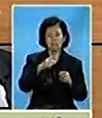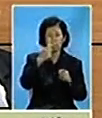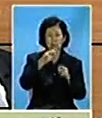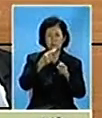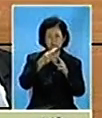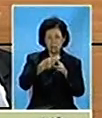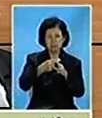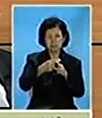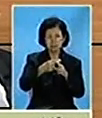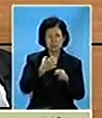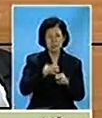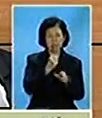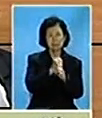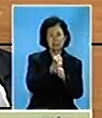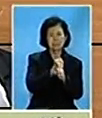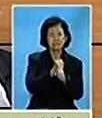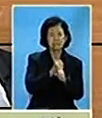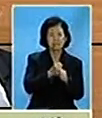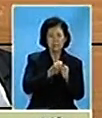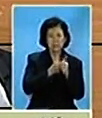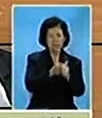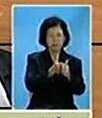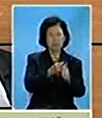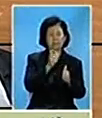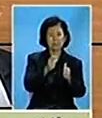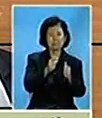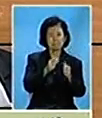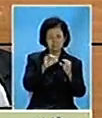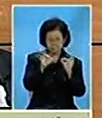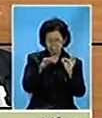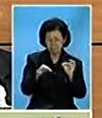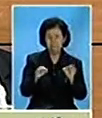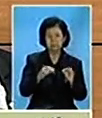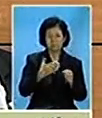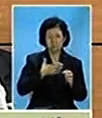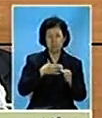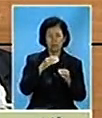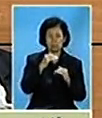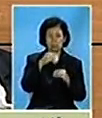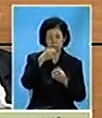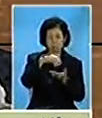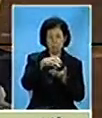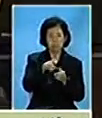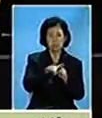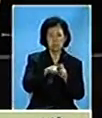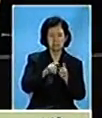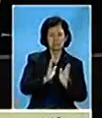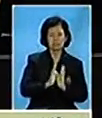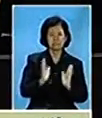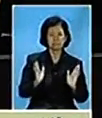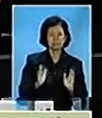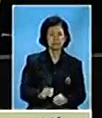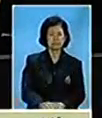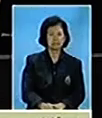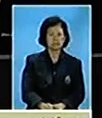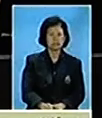ะต้องดำเนินการให้สอดคล้องกับสิ่งที่เป็นเนื้อหานะครับผมก็ยืนยันนะครับกับคุณท่านทาง ครับต